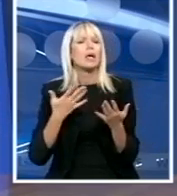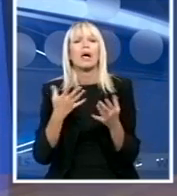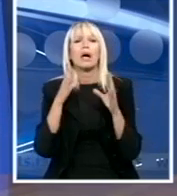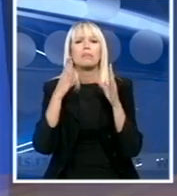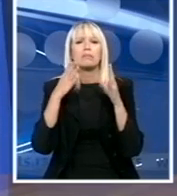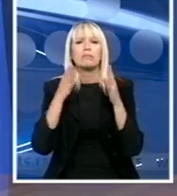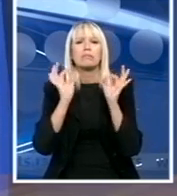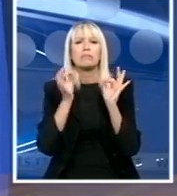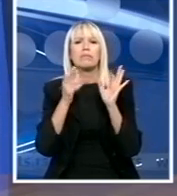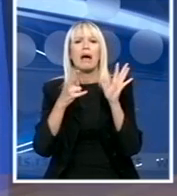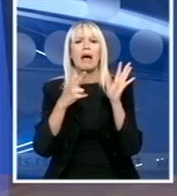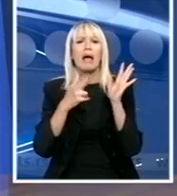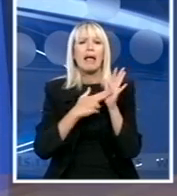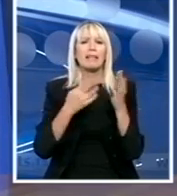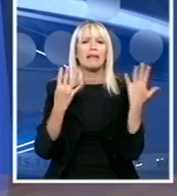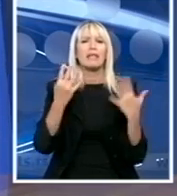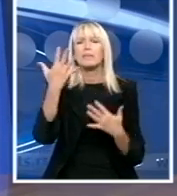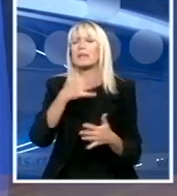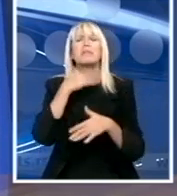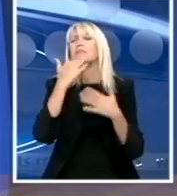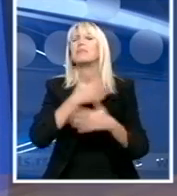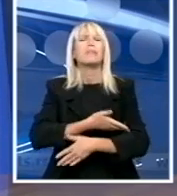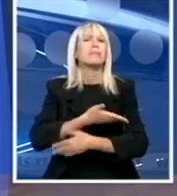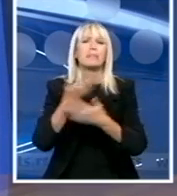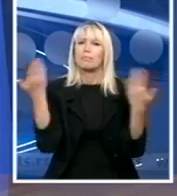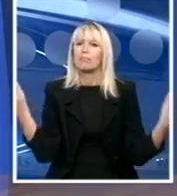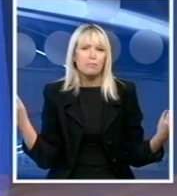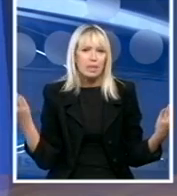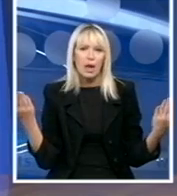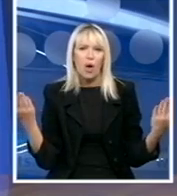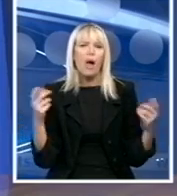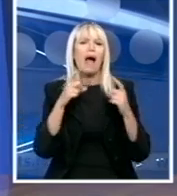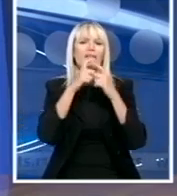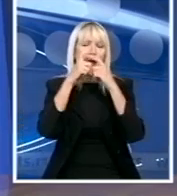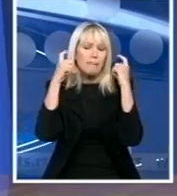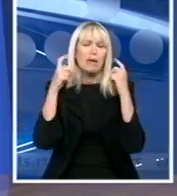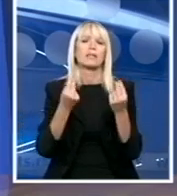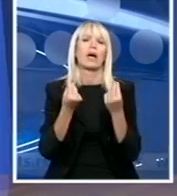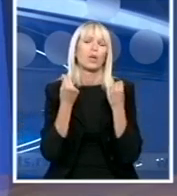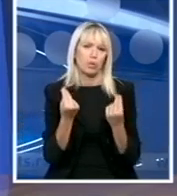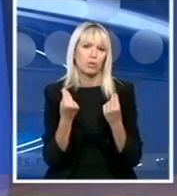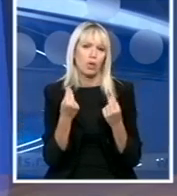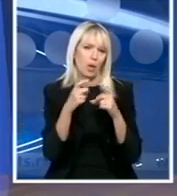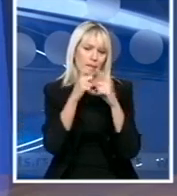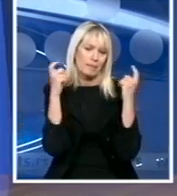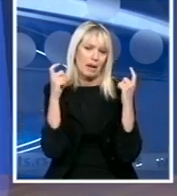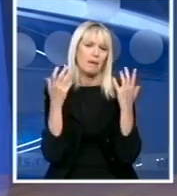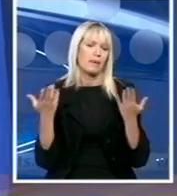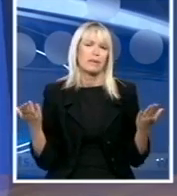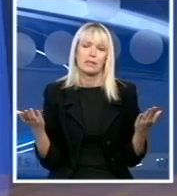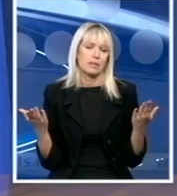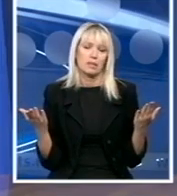epidemiološke, ili da su posebno standardizovane. Pa ste, ima i takvih koji kažu nisu te maske standardizovane.